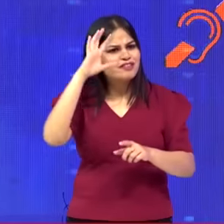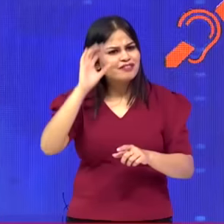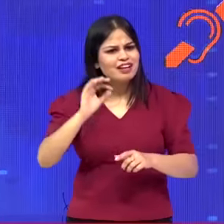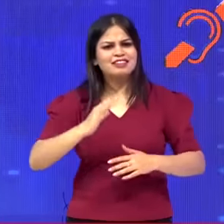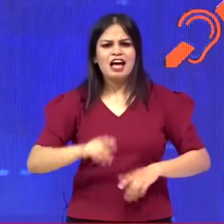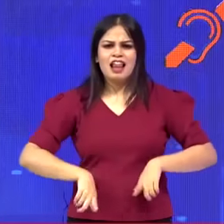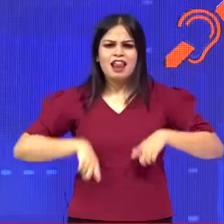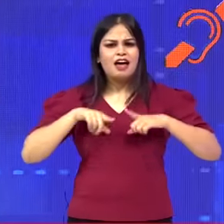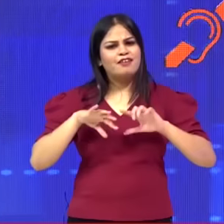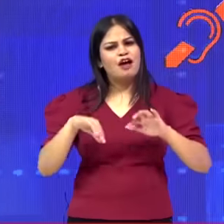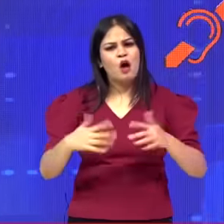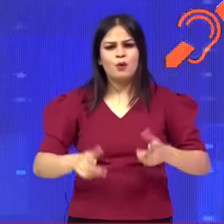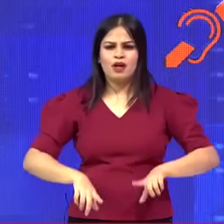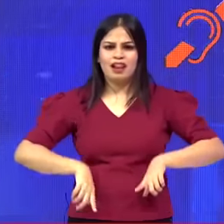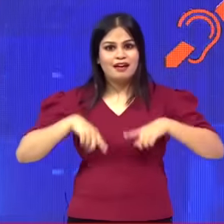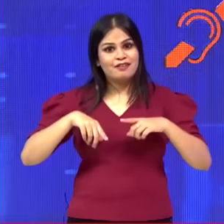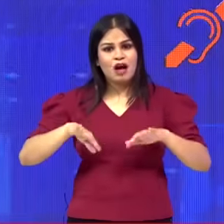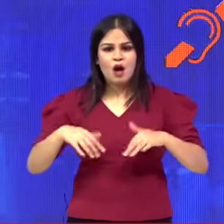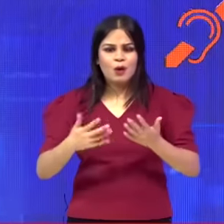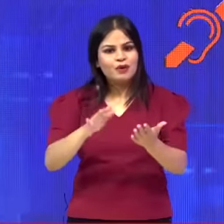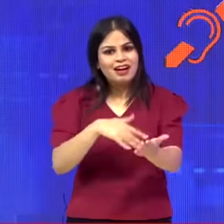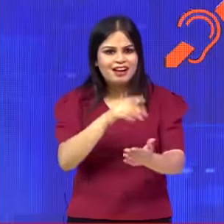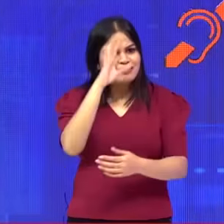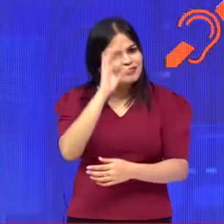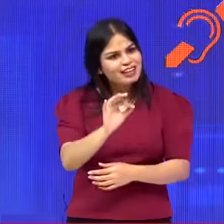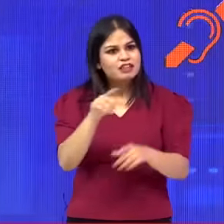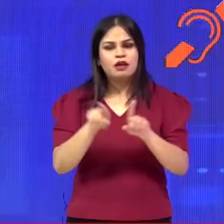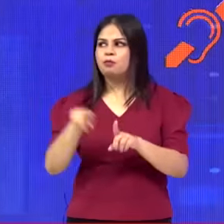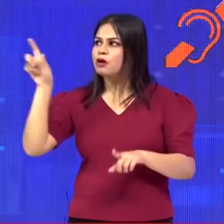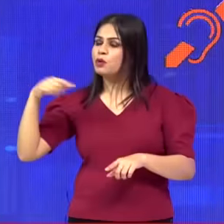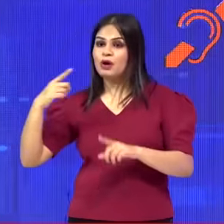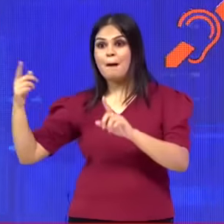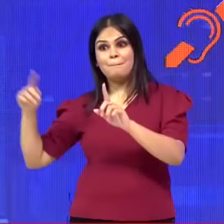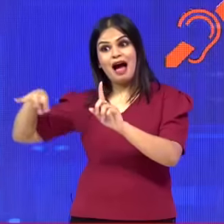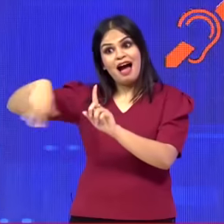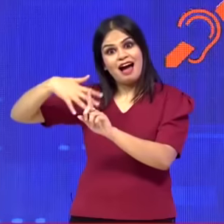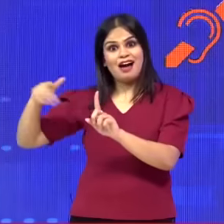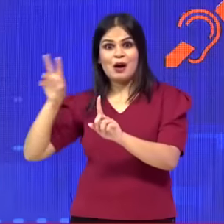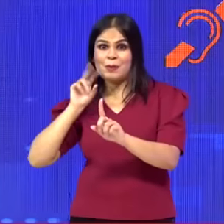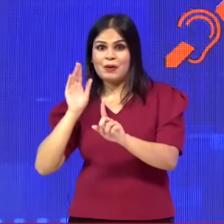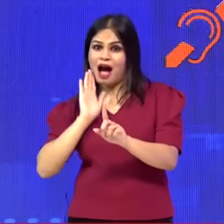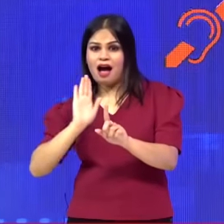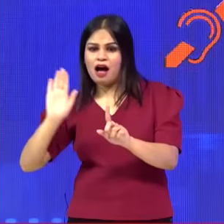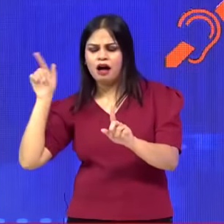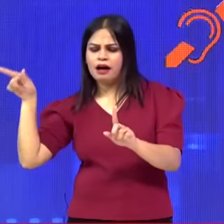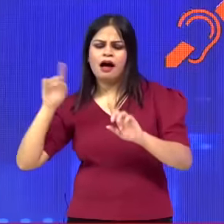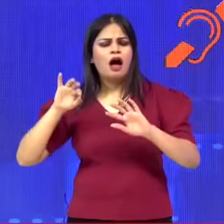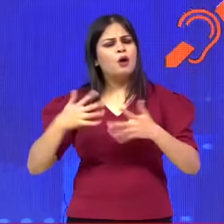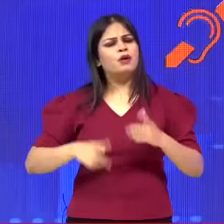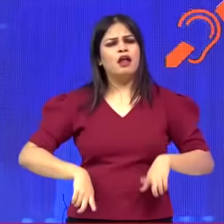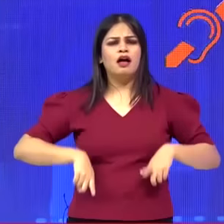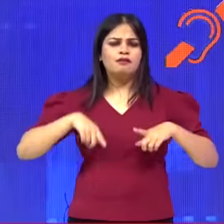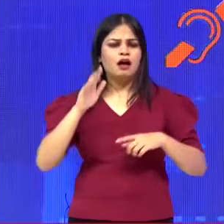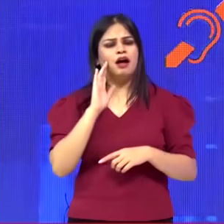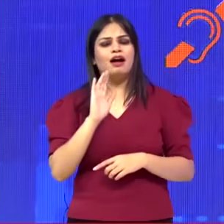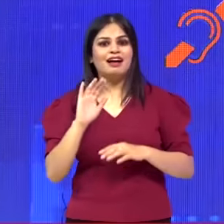उन्होंने बजाना शुरू किया और वहाँ से वो गा रहा है जिए तो जिए कैसे, वो गा